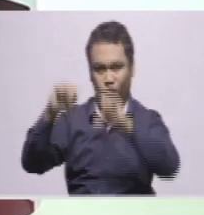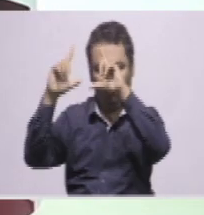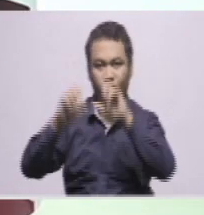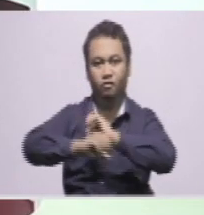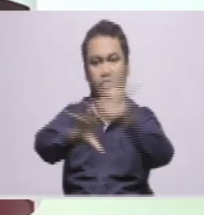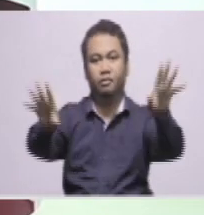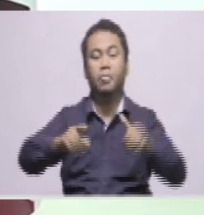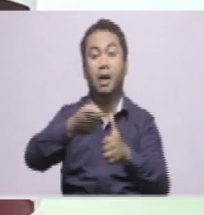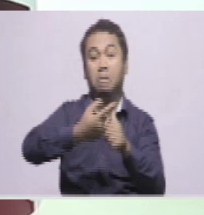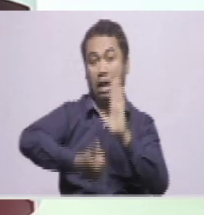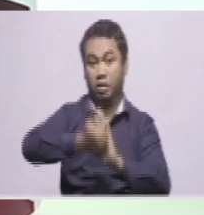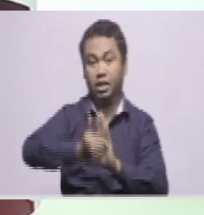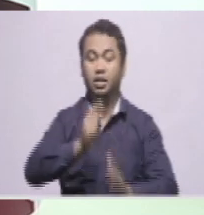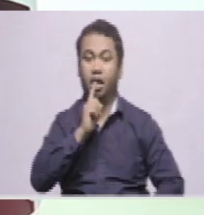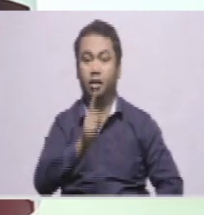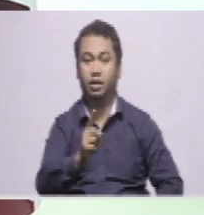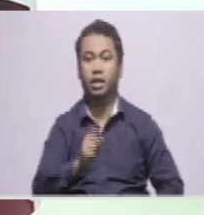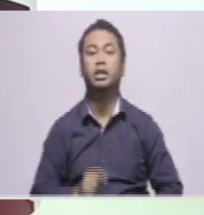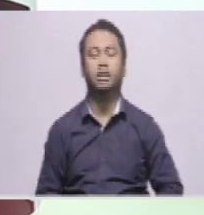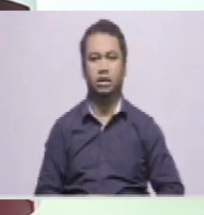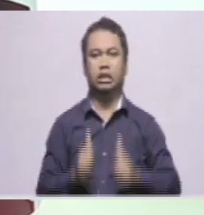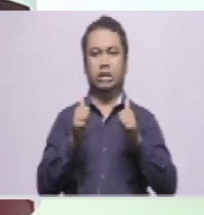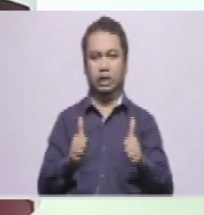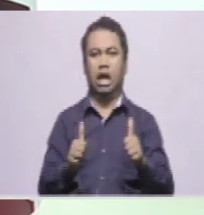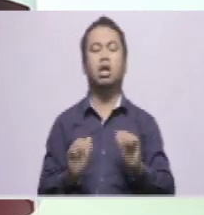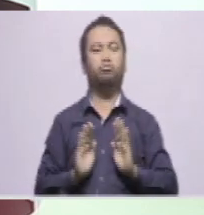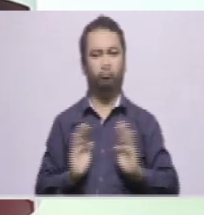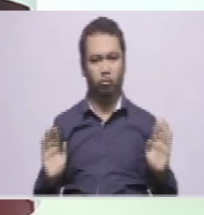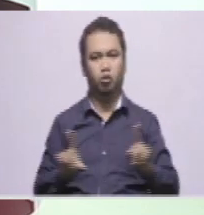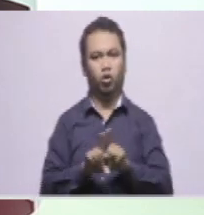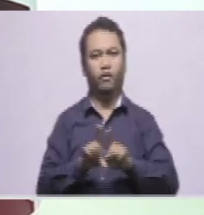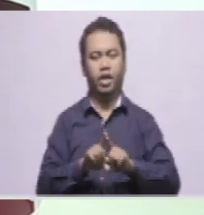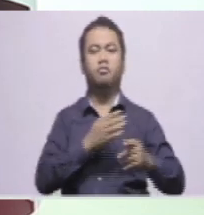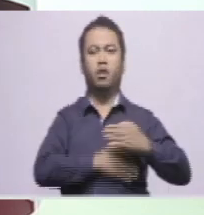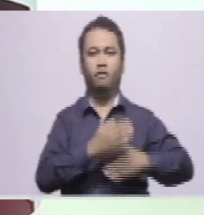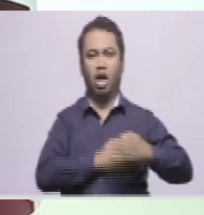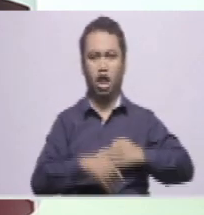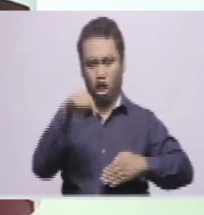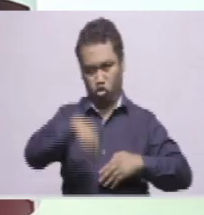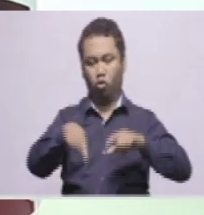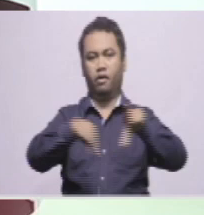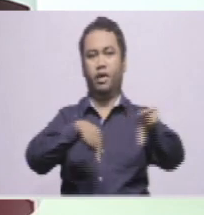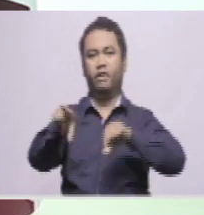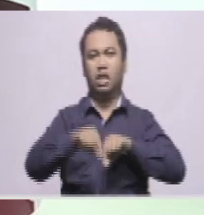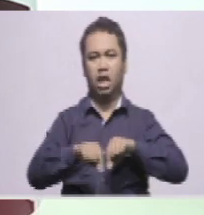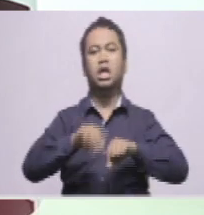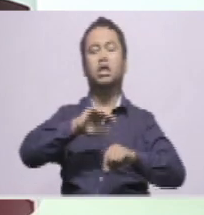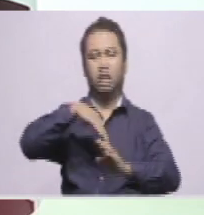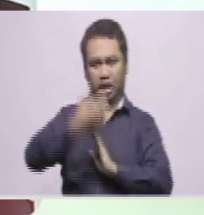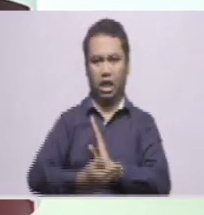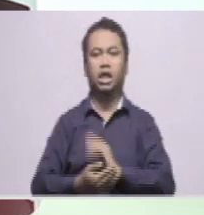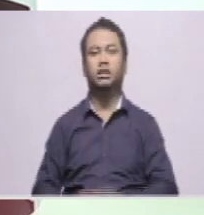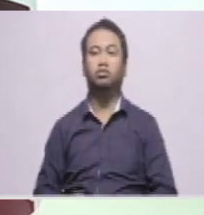nambarany tao anatin'izany fa mampiseho fahamatorana sy fiombonana ny vahoaka malagasy tao anatin'izay fifidianana rehetra natao